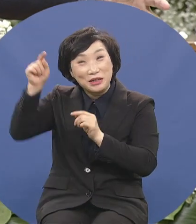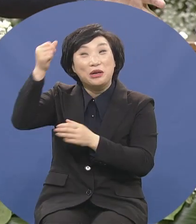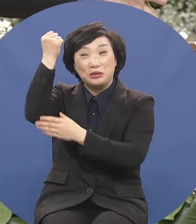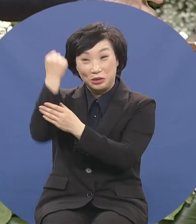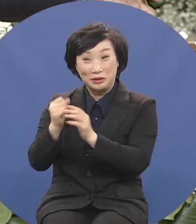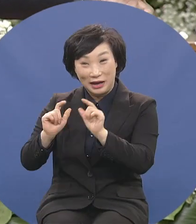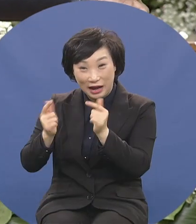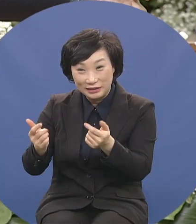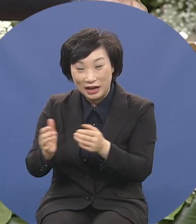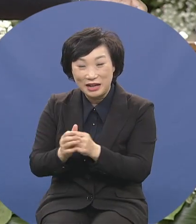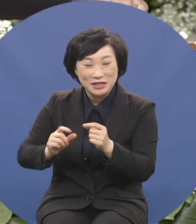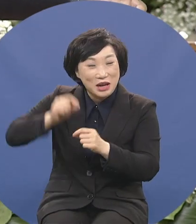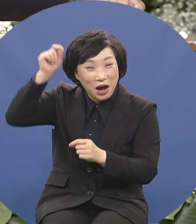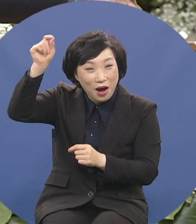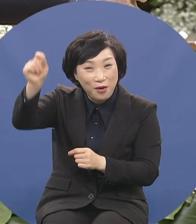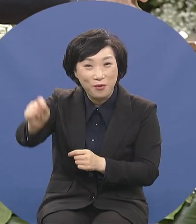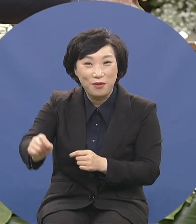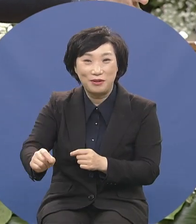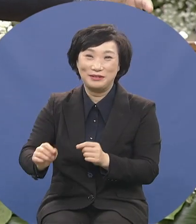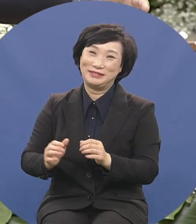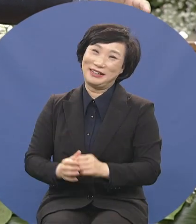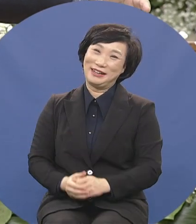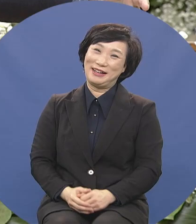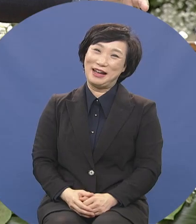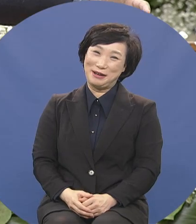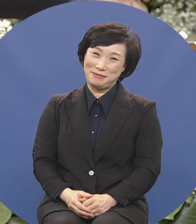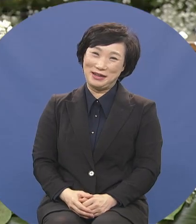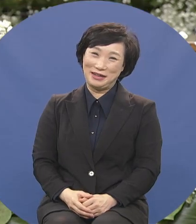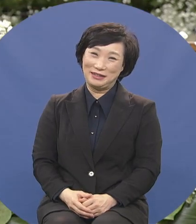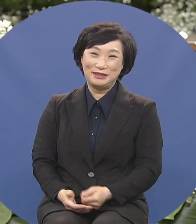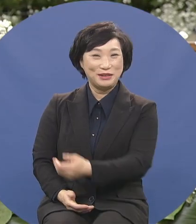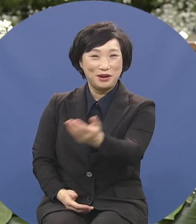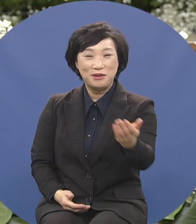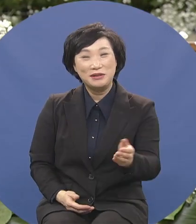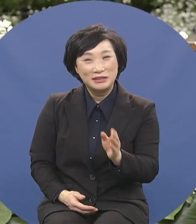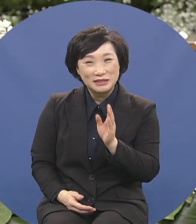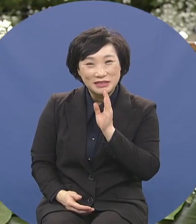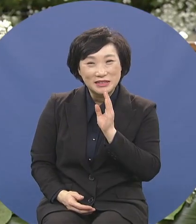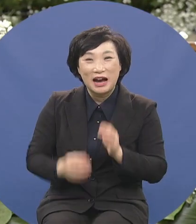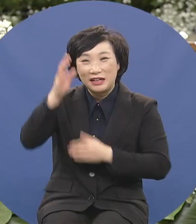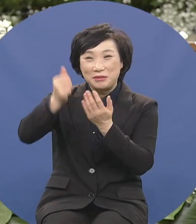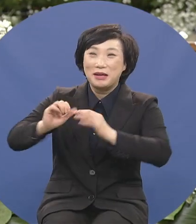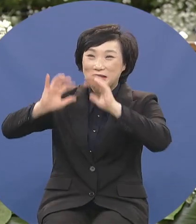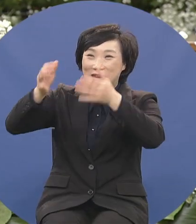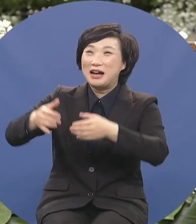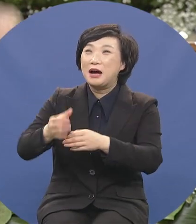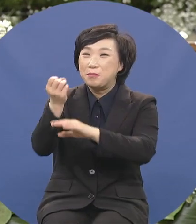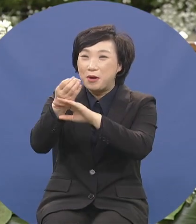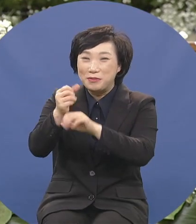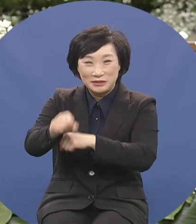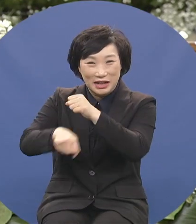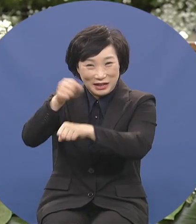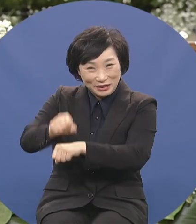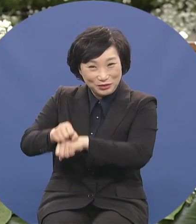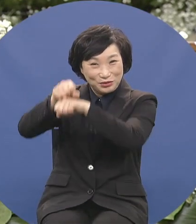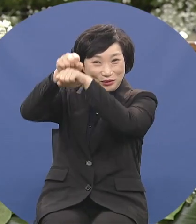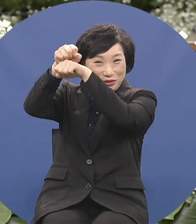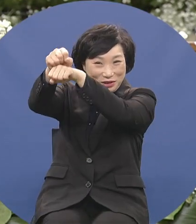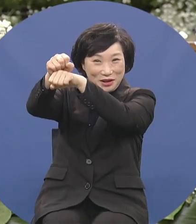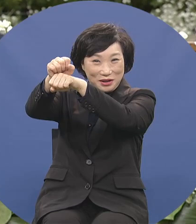아니요 영구적이고 항구적인 것입니다. 여러분 정말로 하나님의 나라의 보물을 쌓으라고